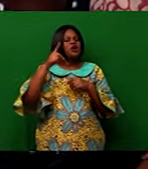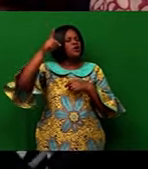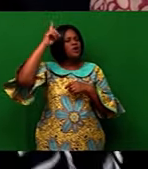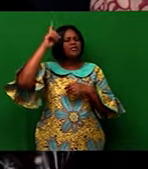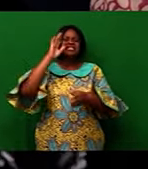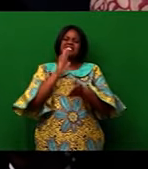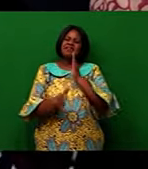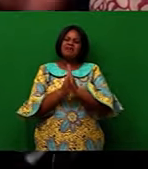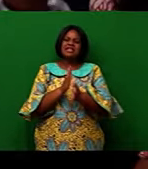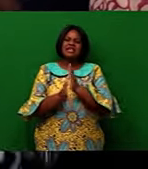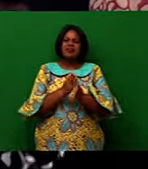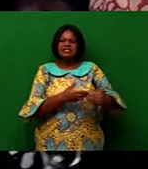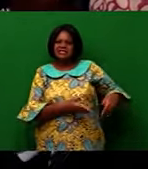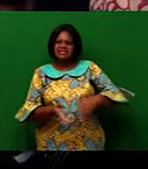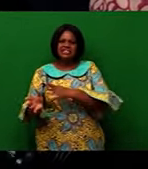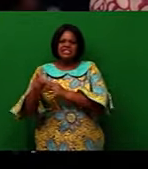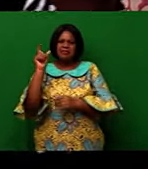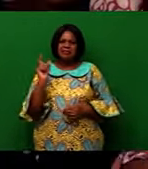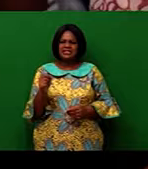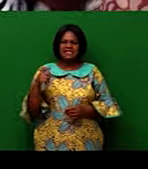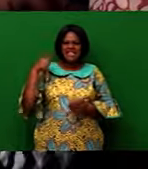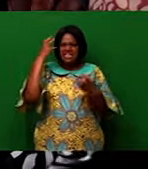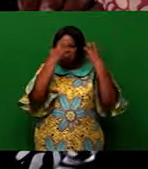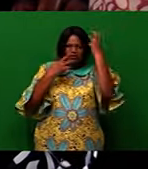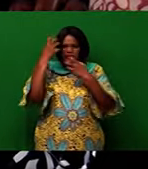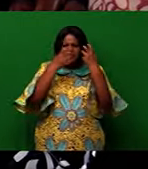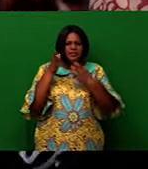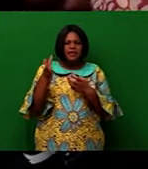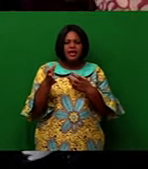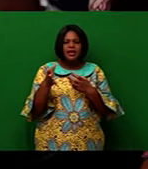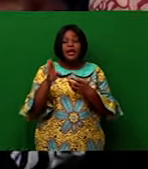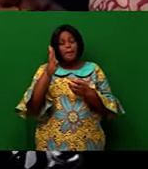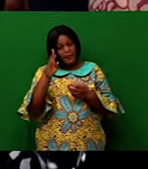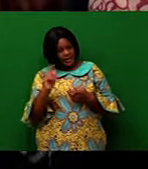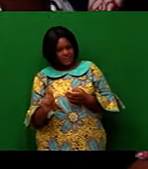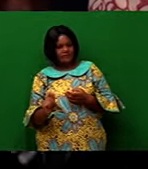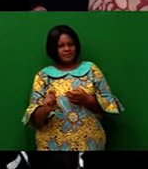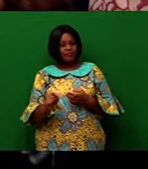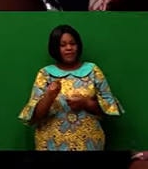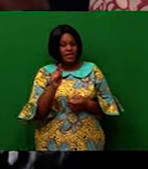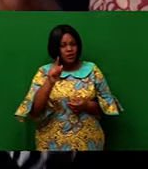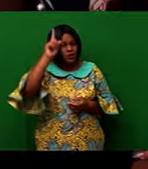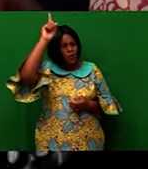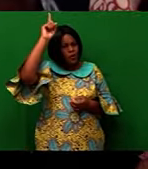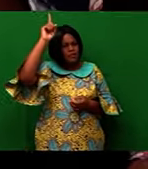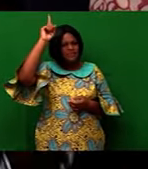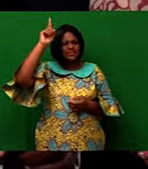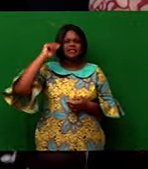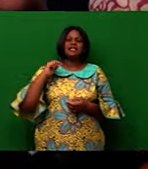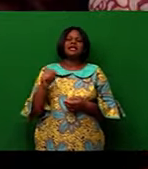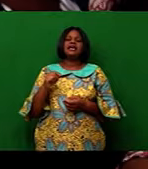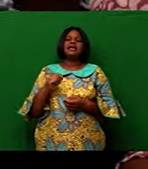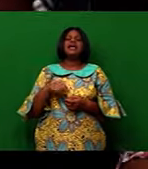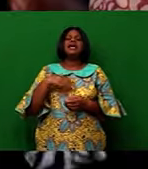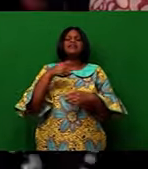baba Abrahamu kuti vadzungaire vatadzi vaise confusion muvanhu. Asi kuti ivo Mwari hakuna chaitwa